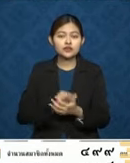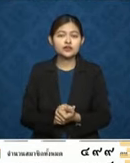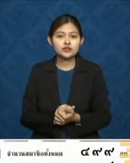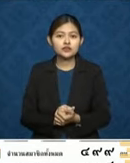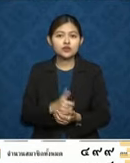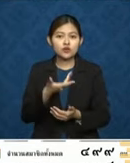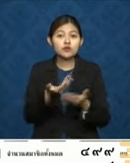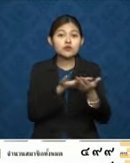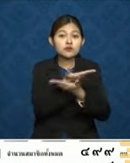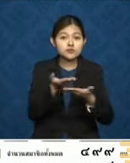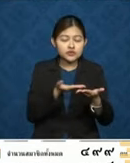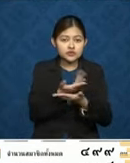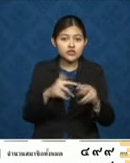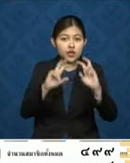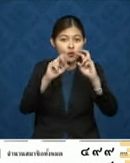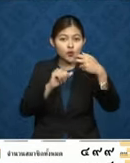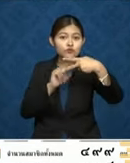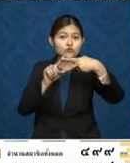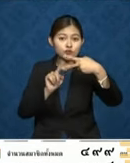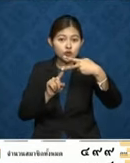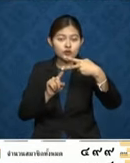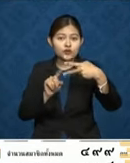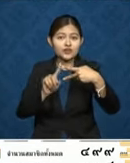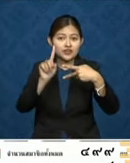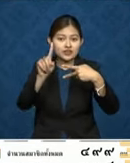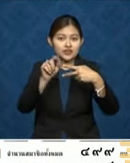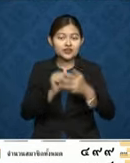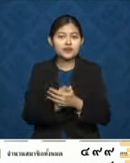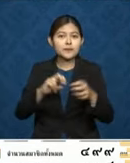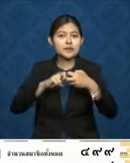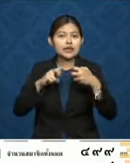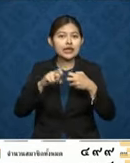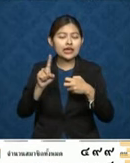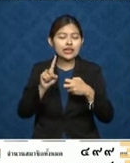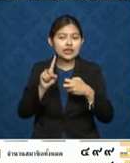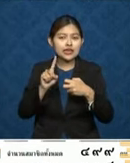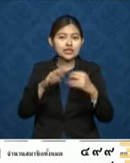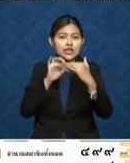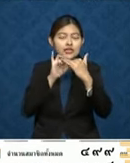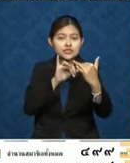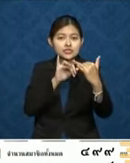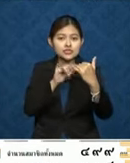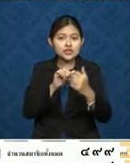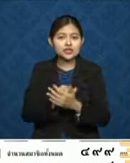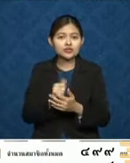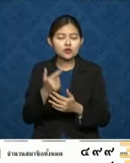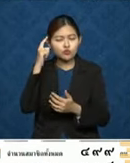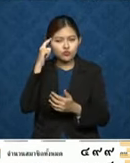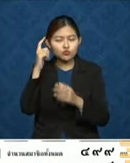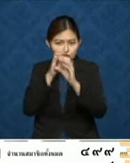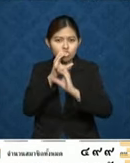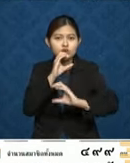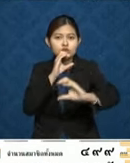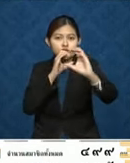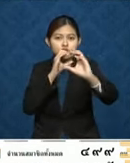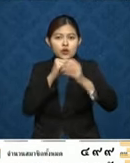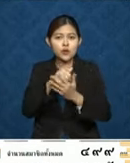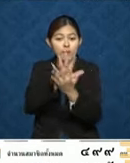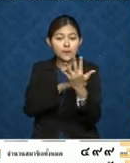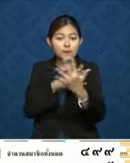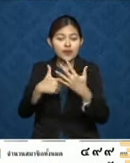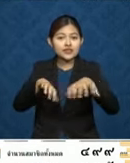ปรึกษาหารือท่านประธาน 2หัวข้อด้วยกันครับเรื่องแรกเรื่องปัญหาส่ายสื่อสารครับผมทราบดีครับว่าทางสำนักงานกสทชได้มีการออกแผน